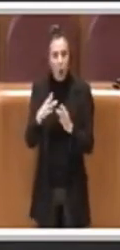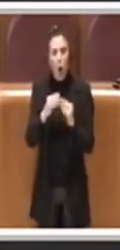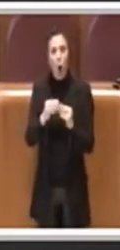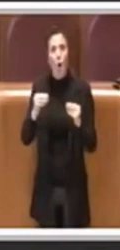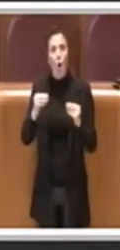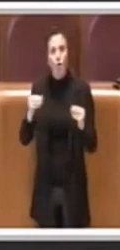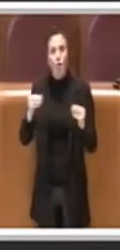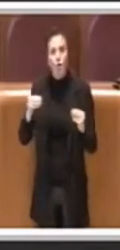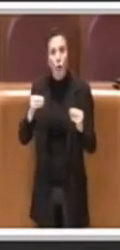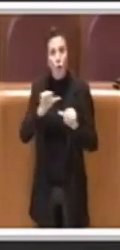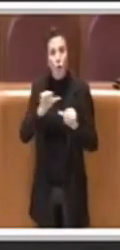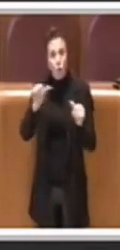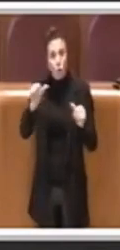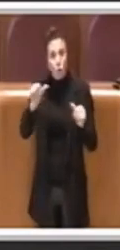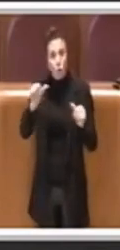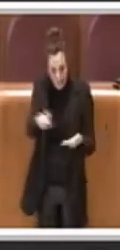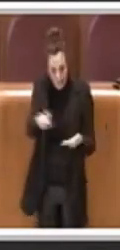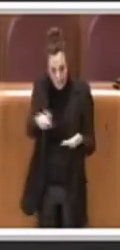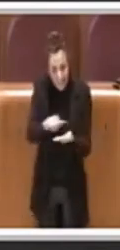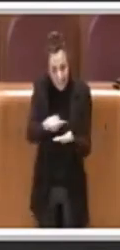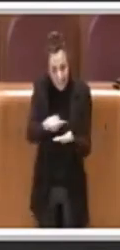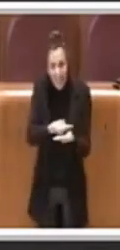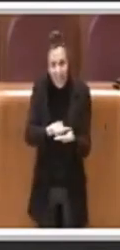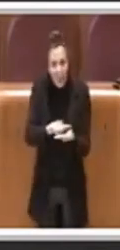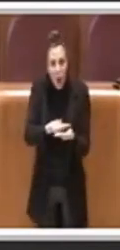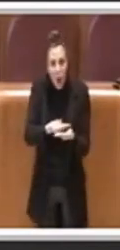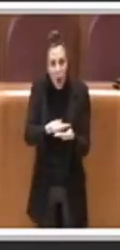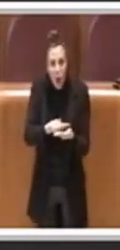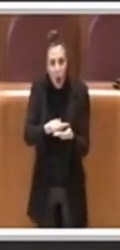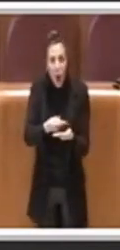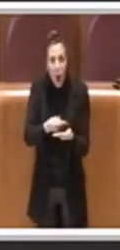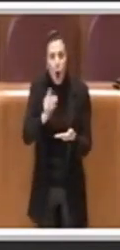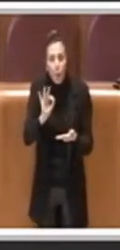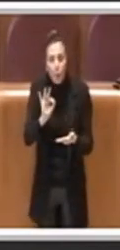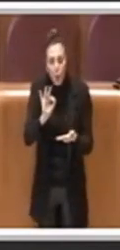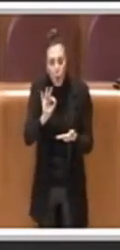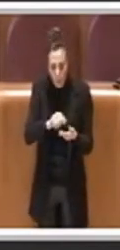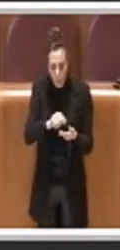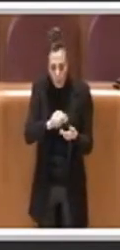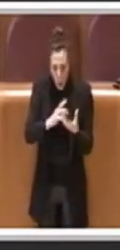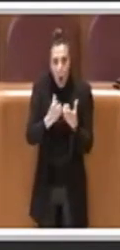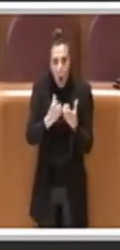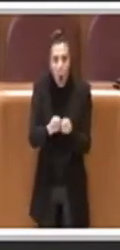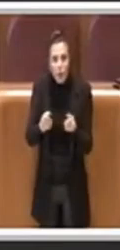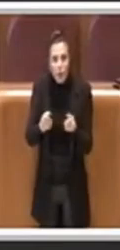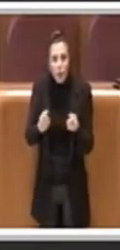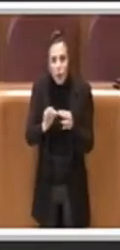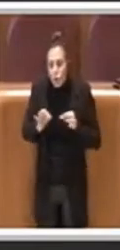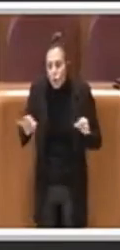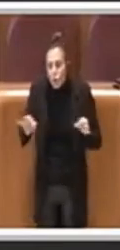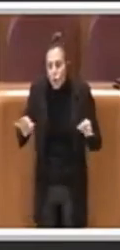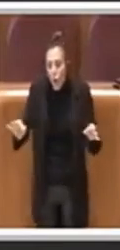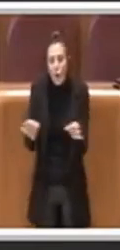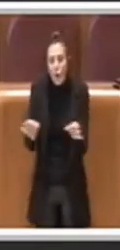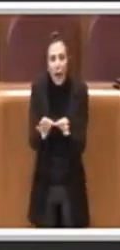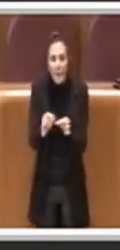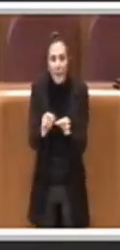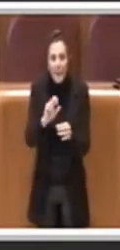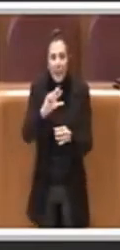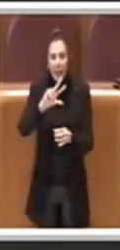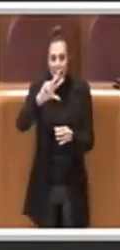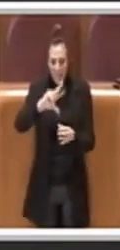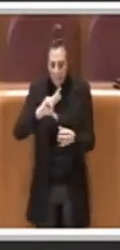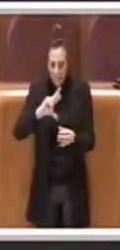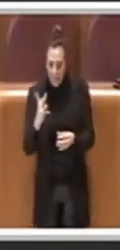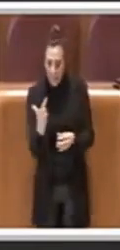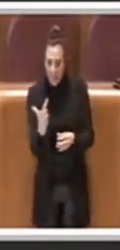rappresentazioni sulla carta bensì un degli enti che hanno una loro consistenza geometrica e spaziale si possono già in